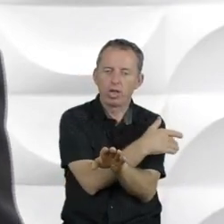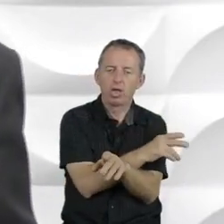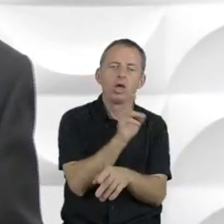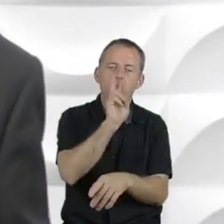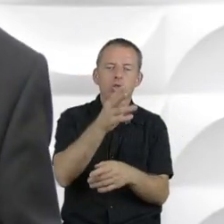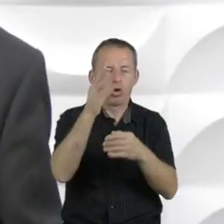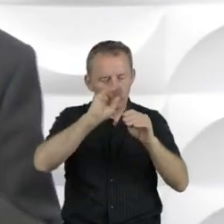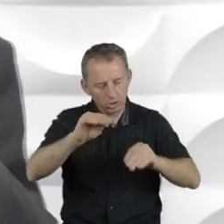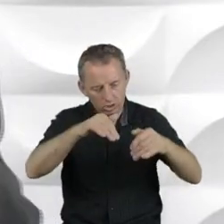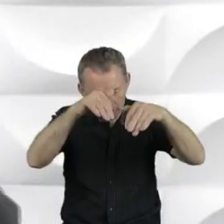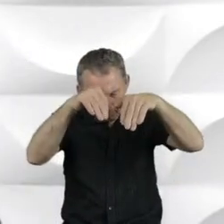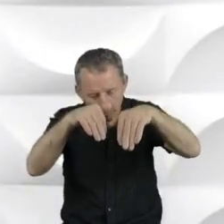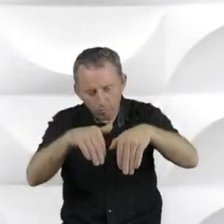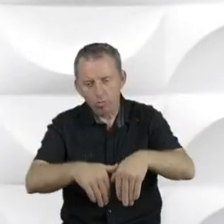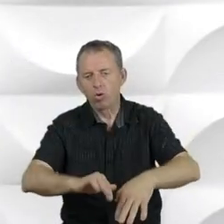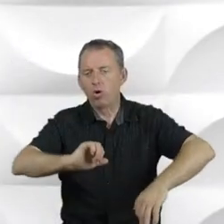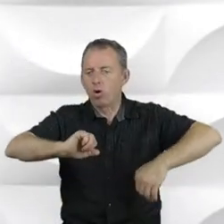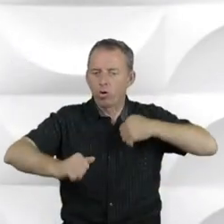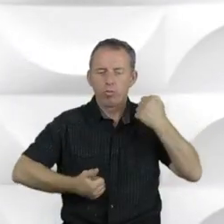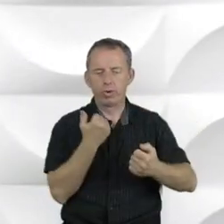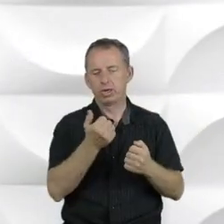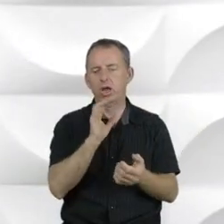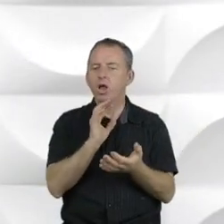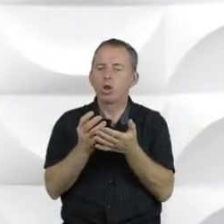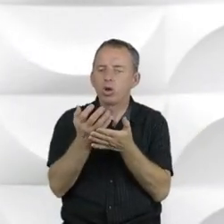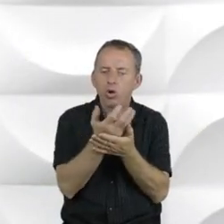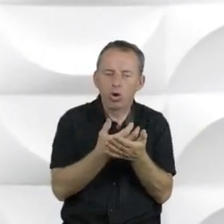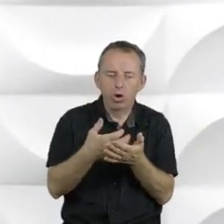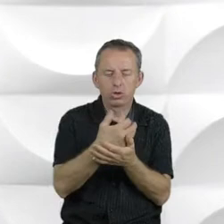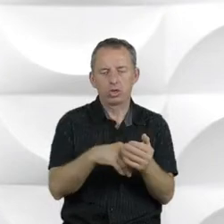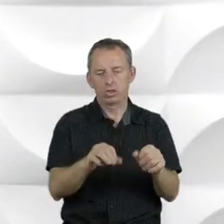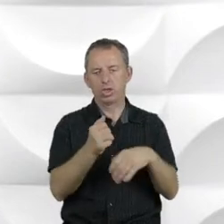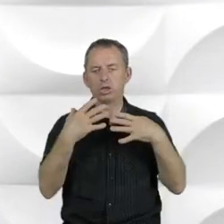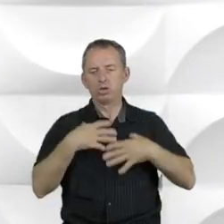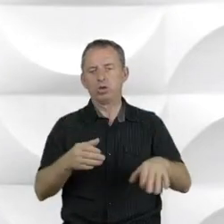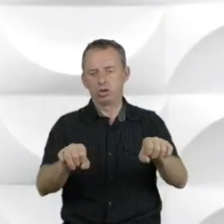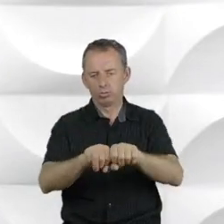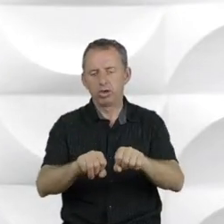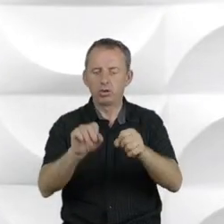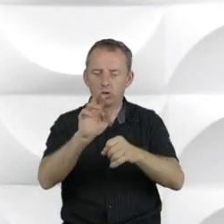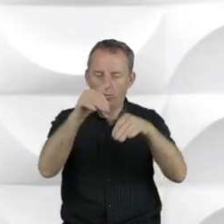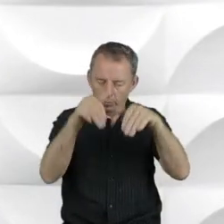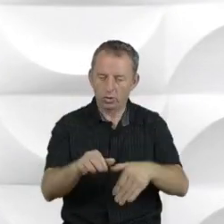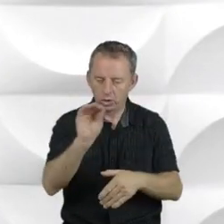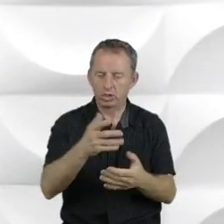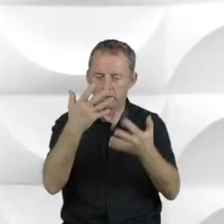jeszcze mógłby skorzystać, kto jeszcze by chciał przyjść.